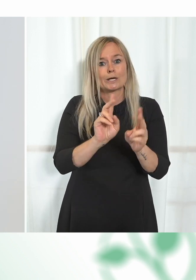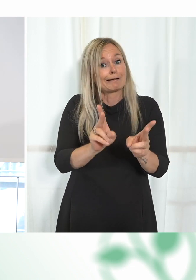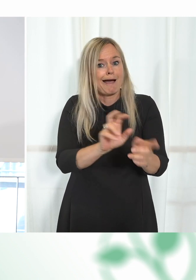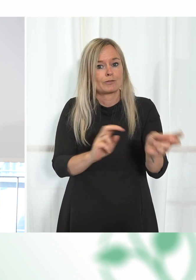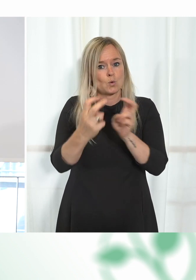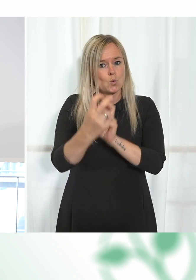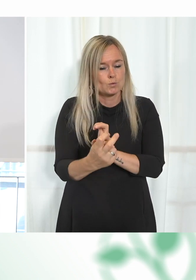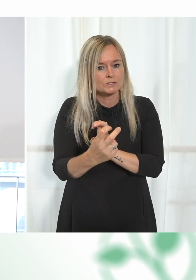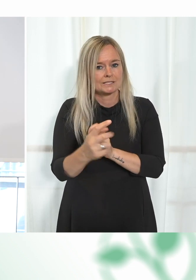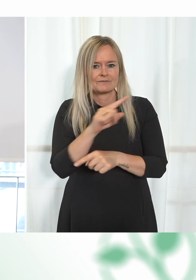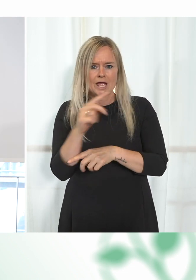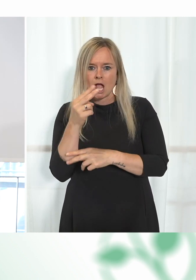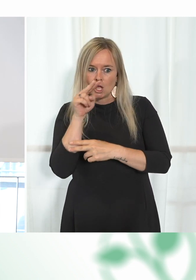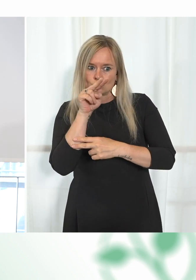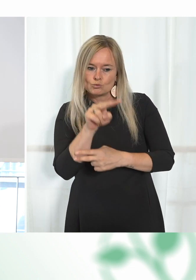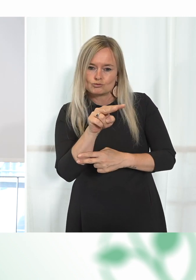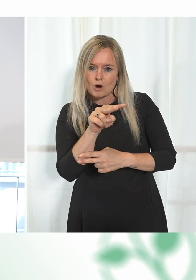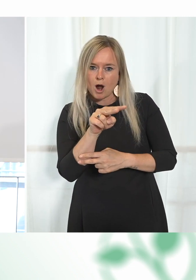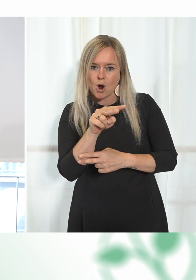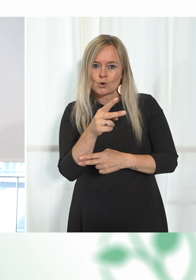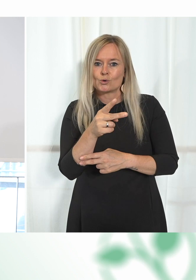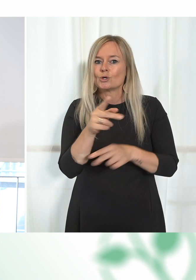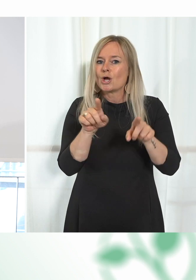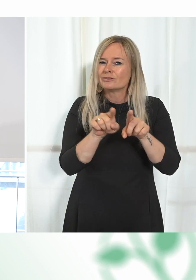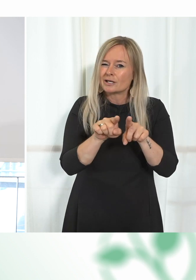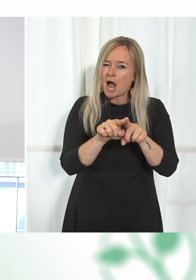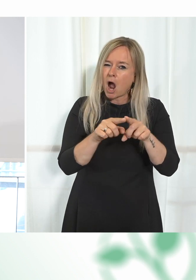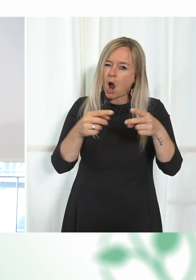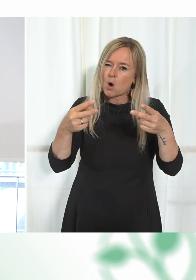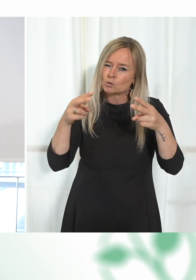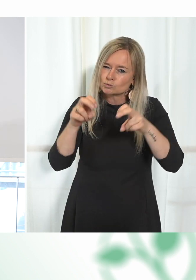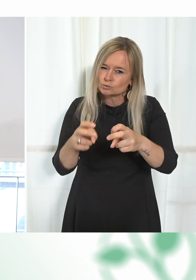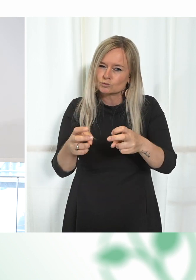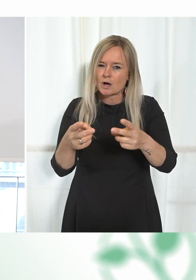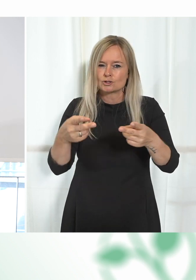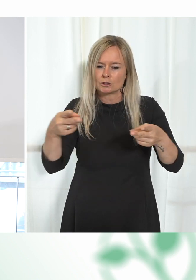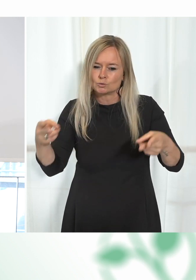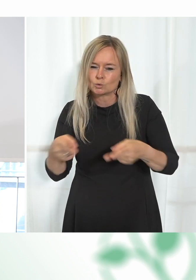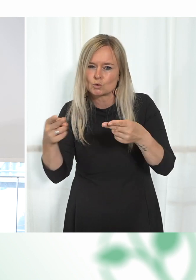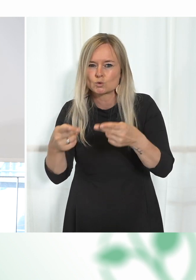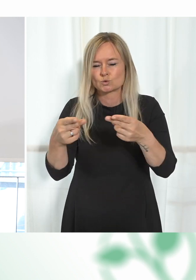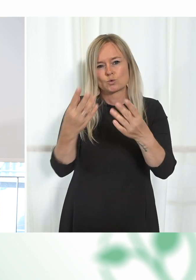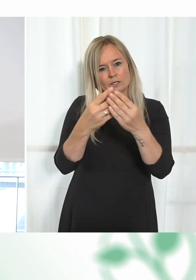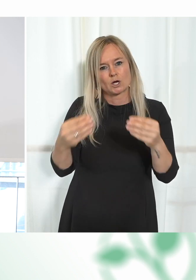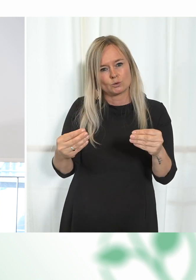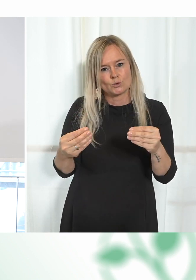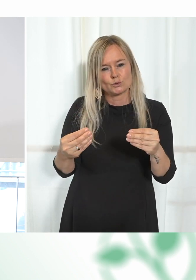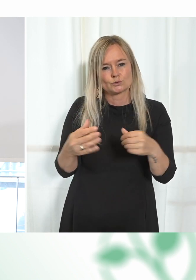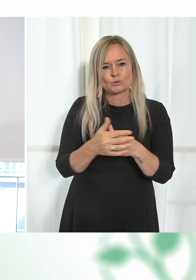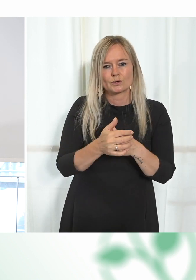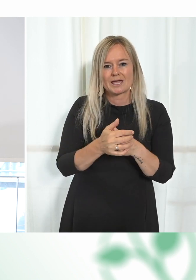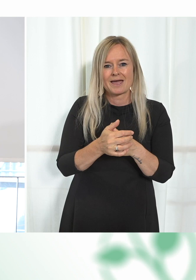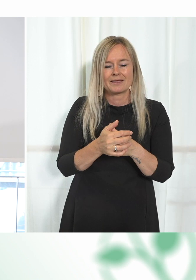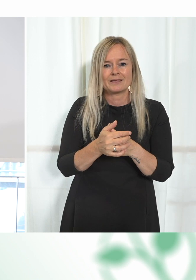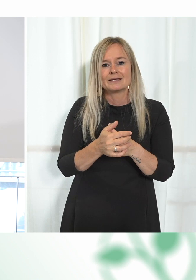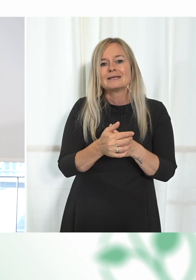das konkrete Suchen nach Möglichkeiten wird man eben sozusagen auch das Thema Inklusion in die Unternehmen nicht auch